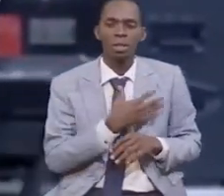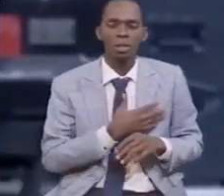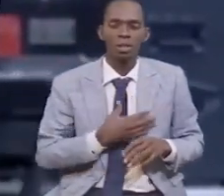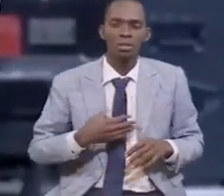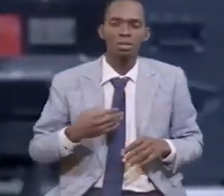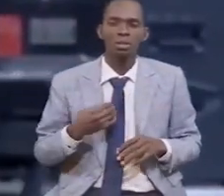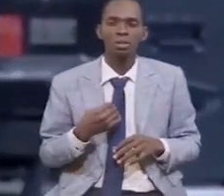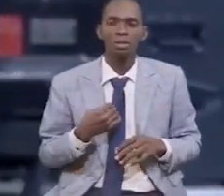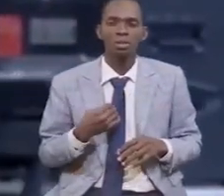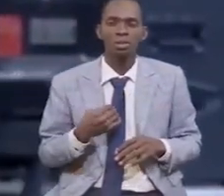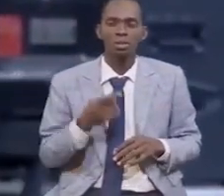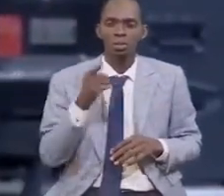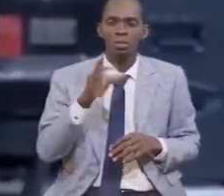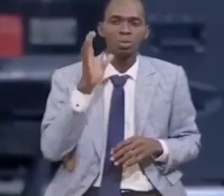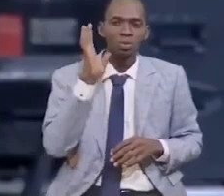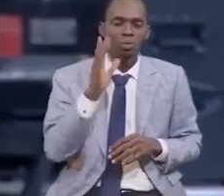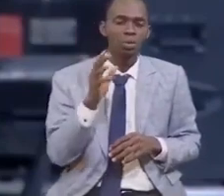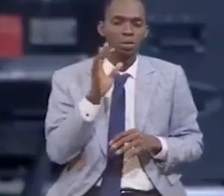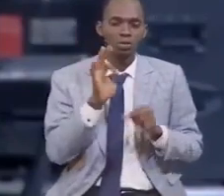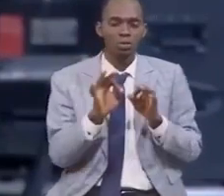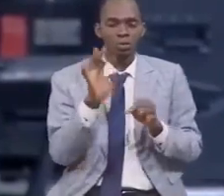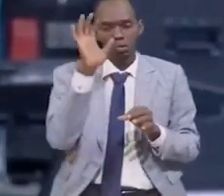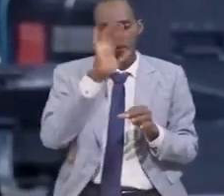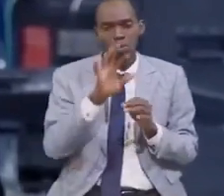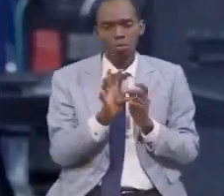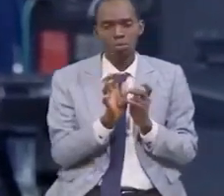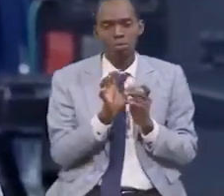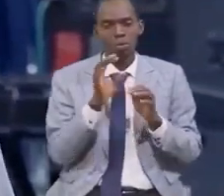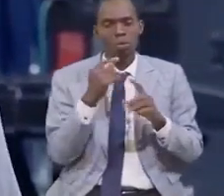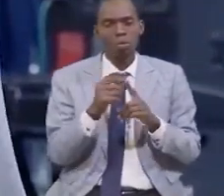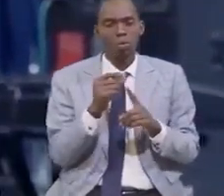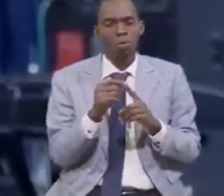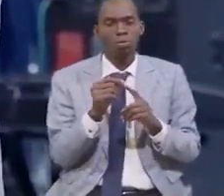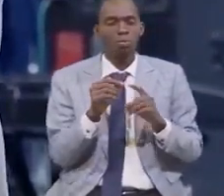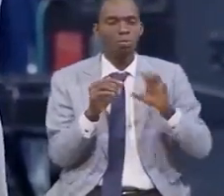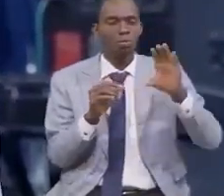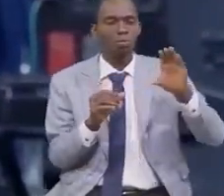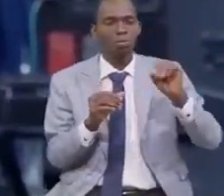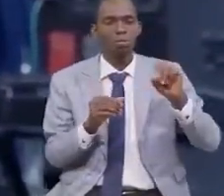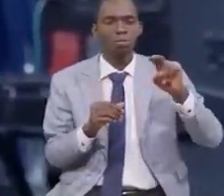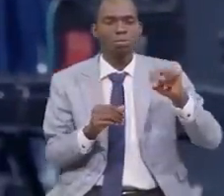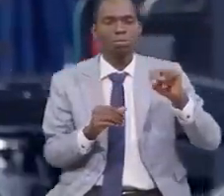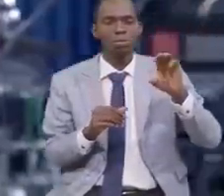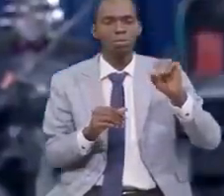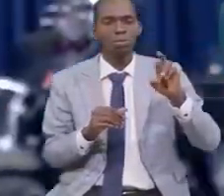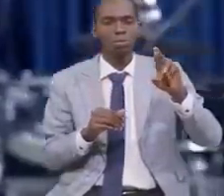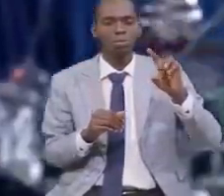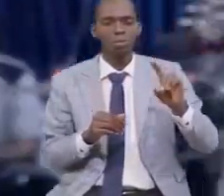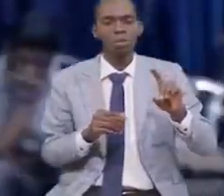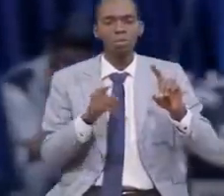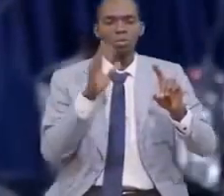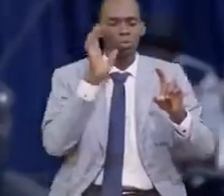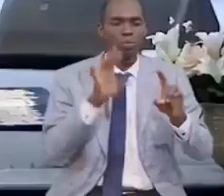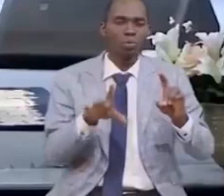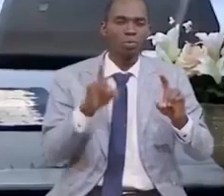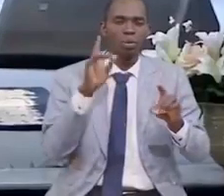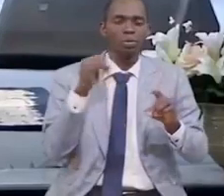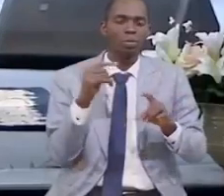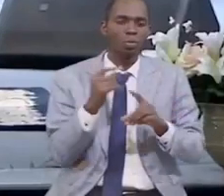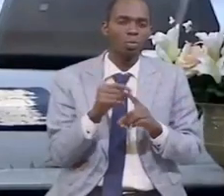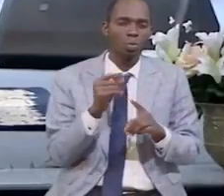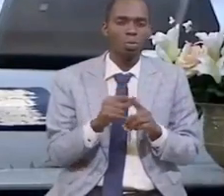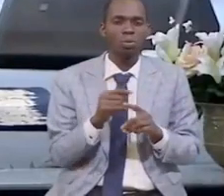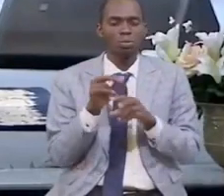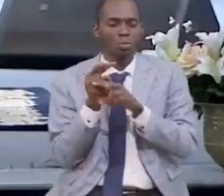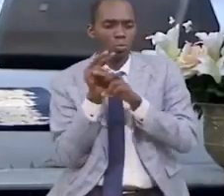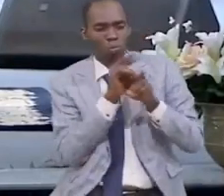that word watch in the Old Testament and watch in the New Testament. And as you come to the end to